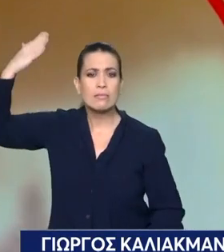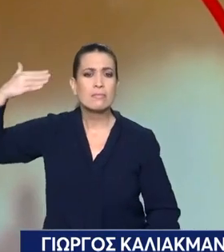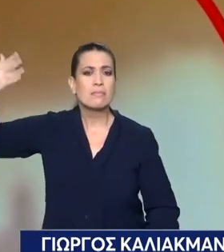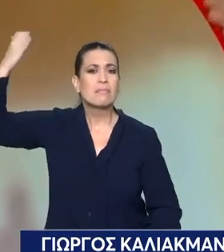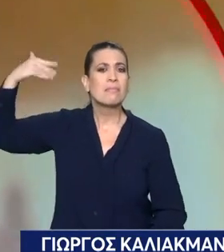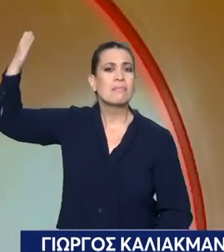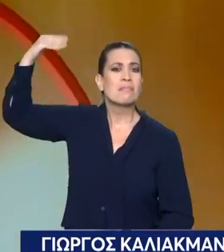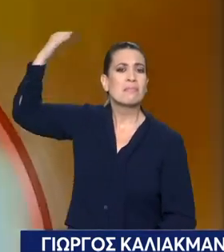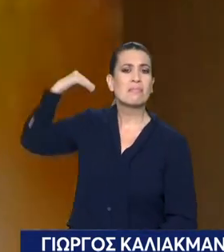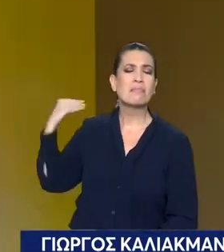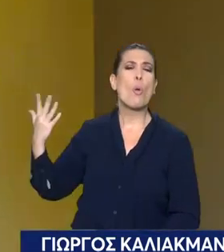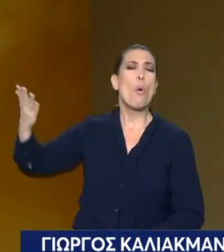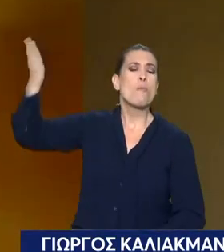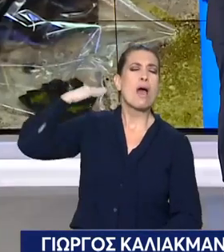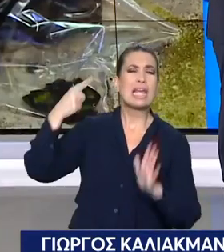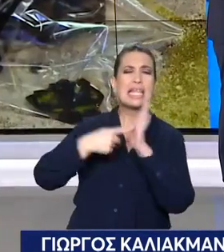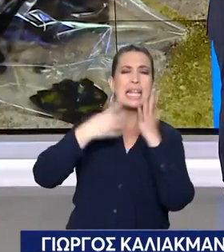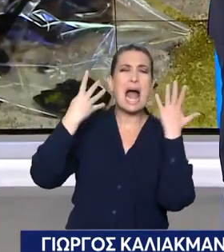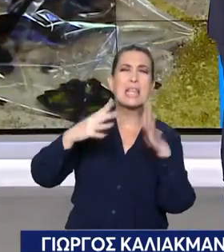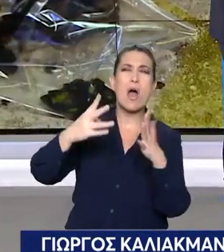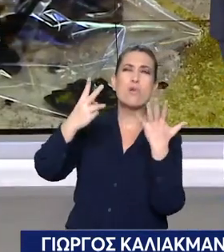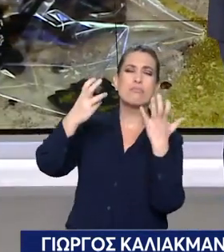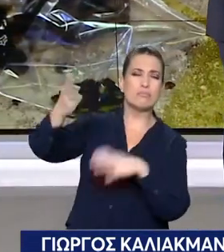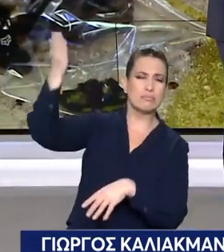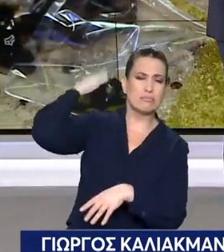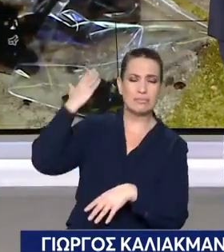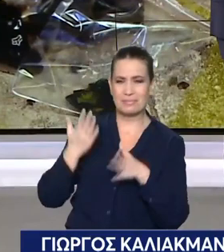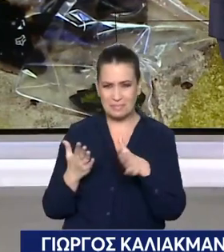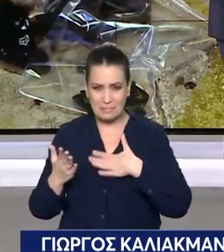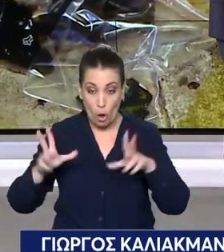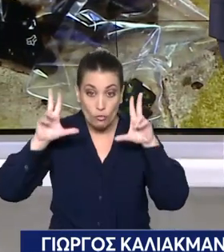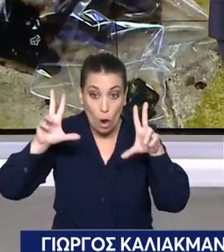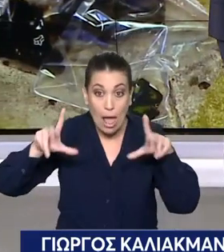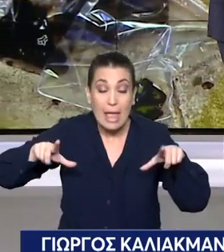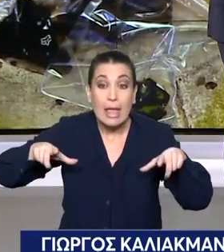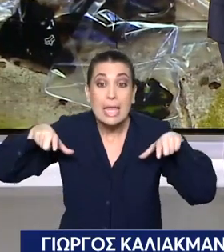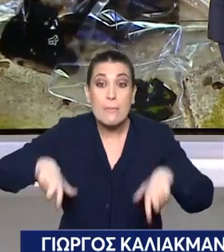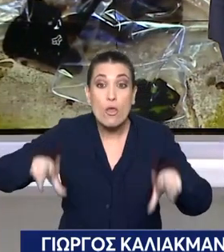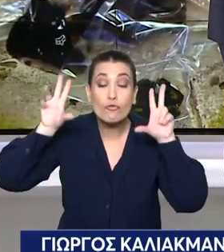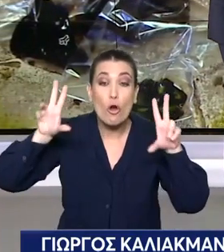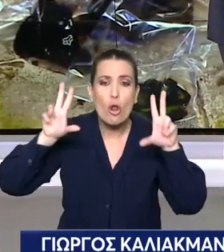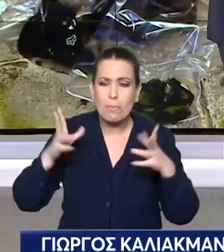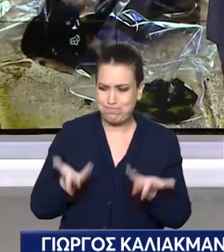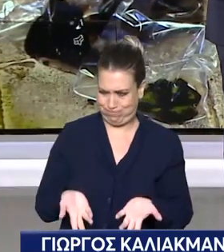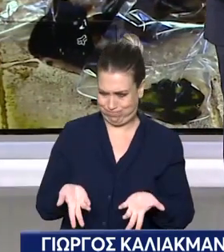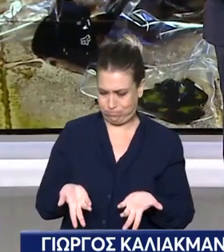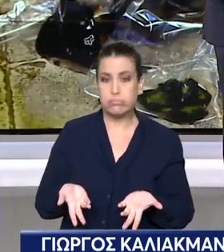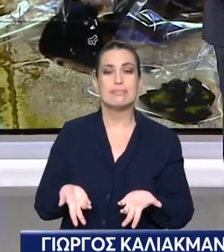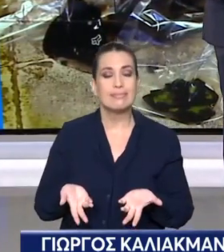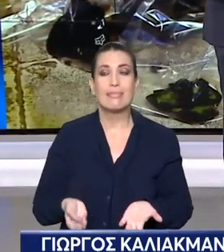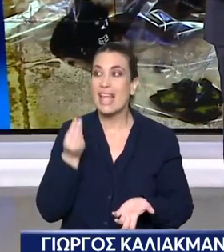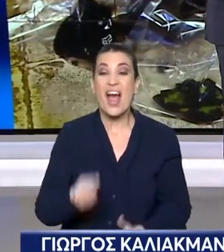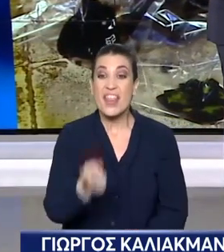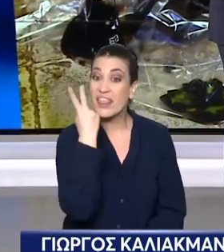για όσους από εμάς είμαστε πολύ πιο παλιοί στη Λάρισα. Αγώνας βόλεϊ. Πώς μπορεί να γίνει αυτό? Αν καθίσουμε λοιπόν να διαρωτηθούμε πώς μπορεί 200